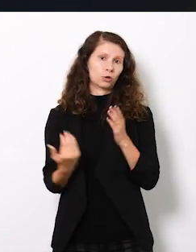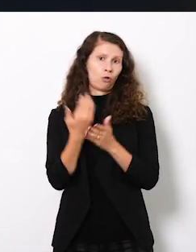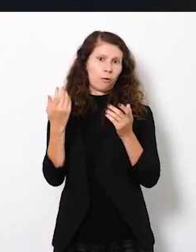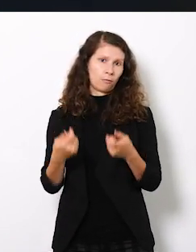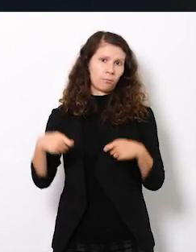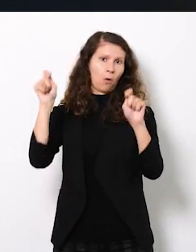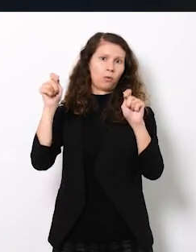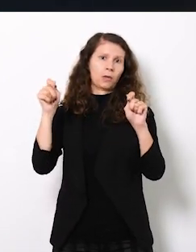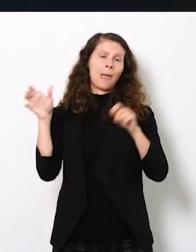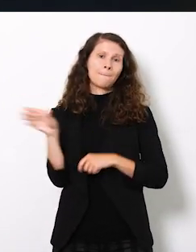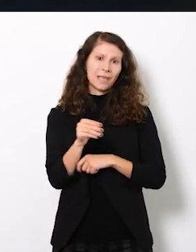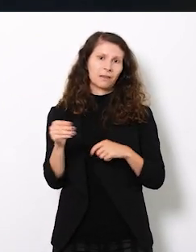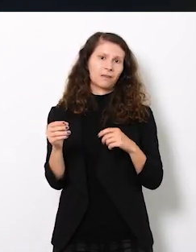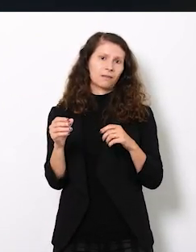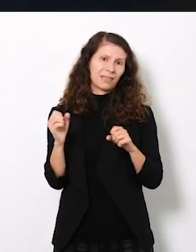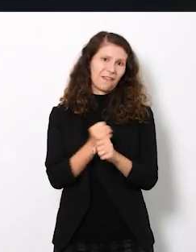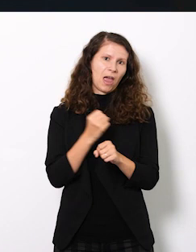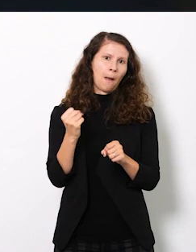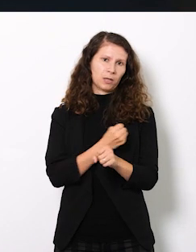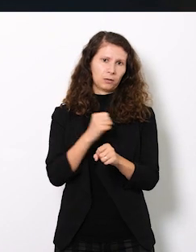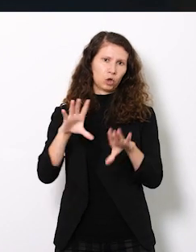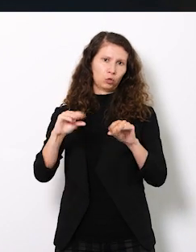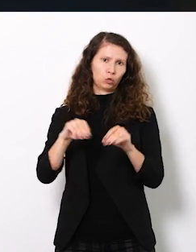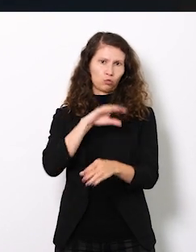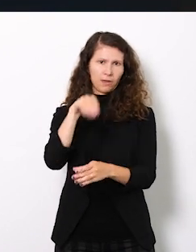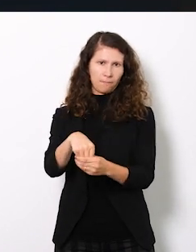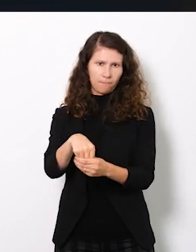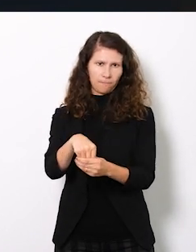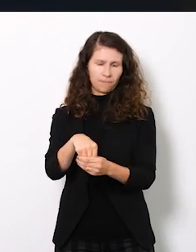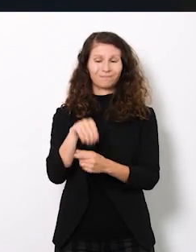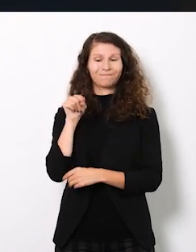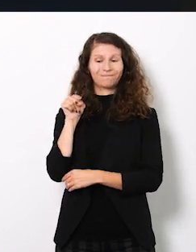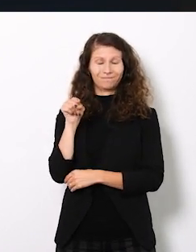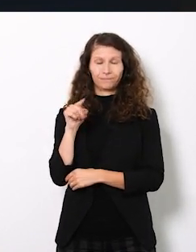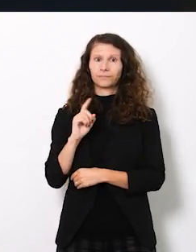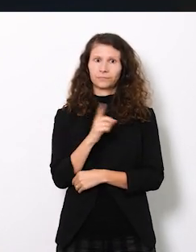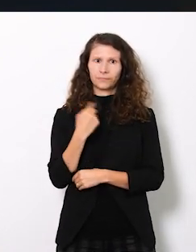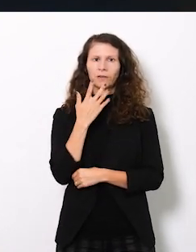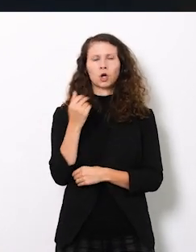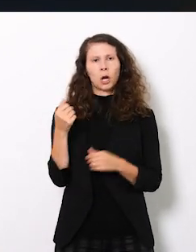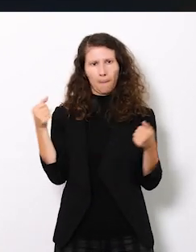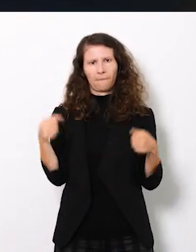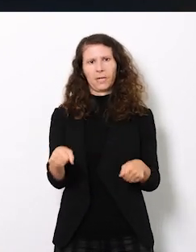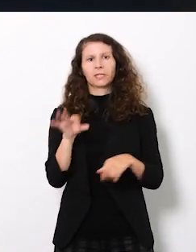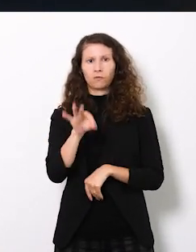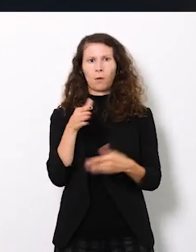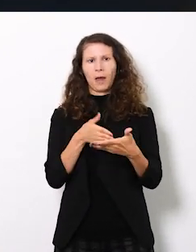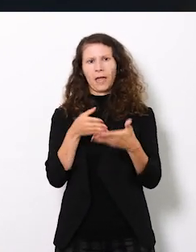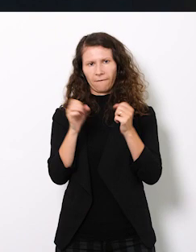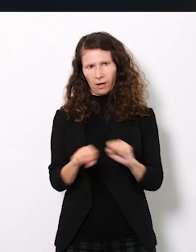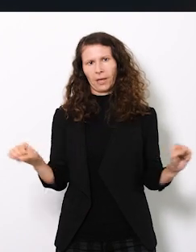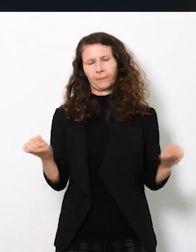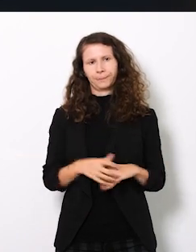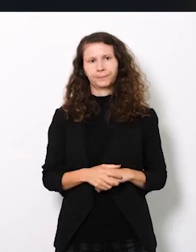auch gewerbliche Nutzung haben, dort eine Verpflichtung zur Barrierefreiheit zu